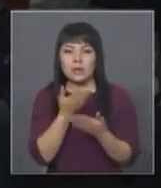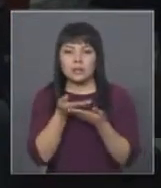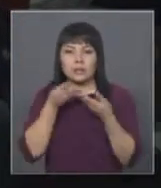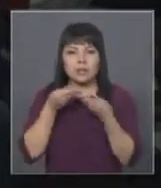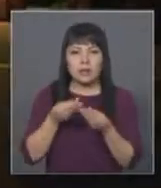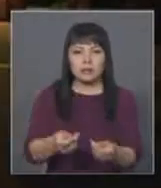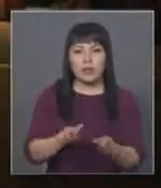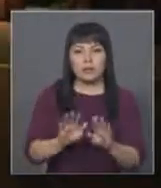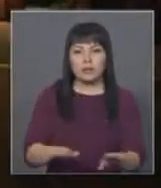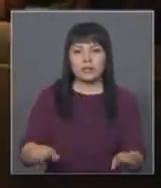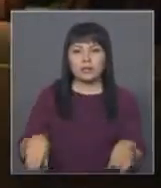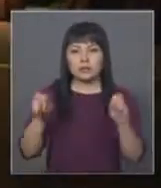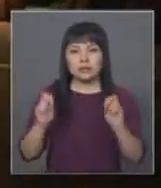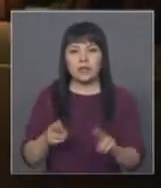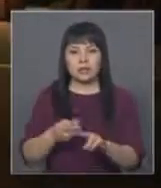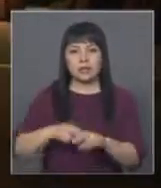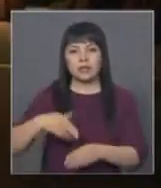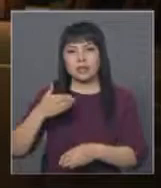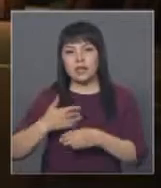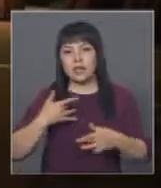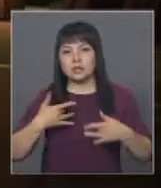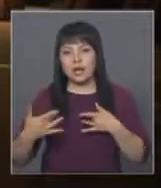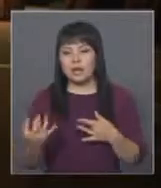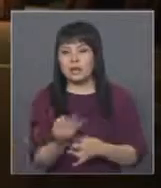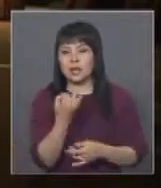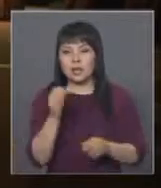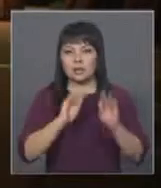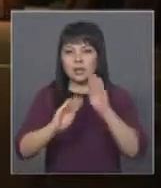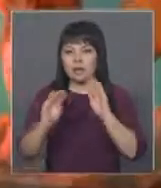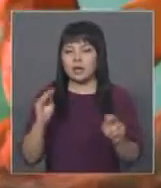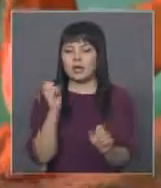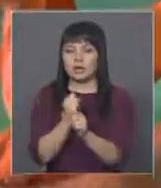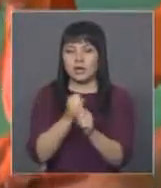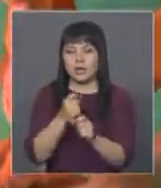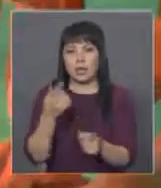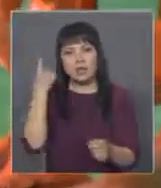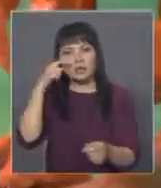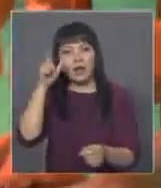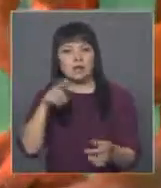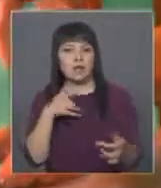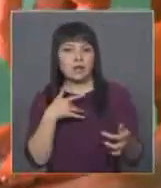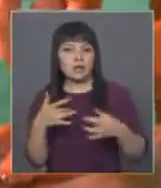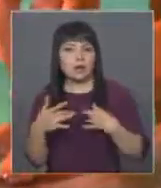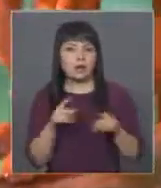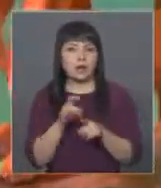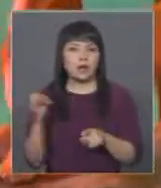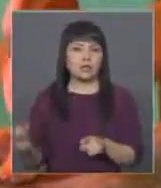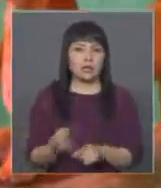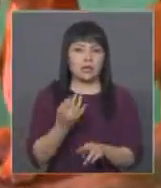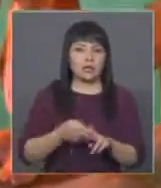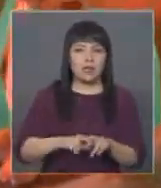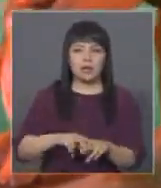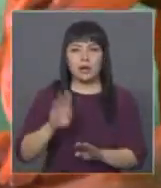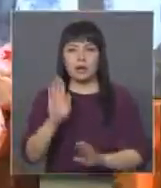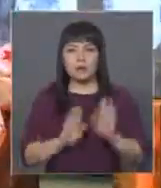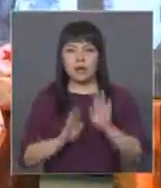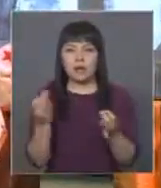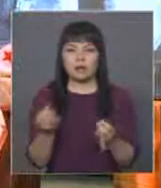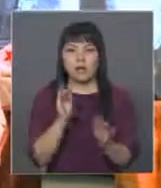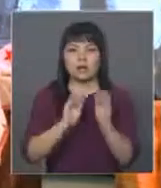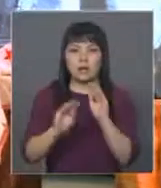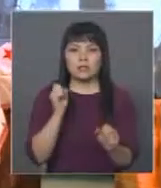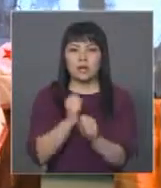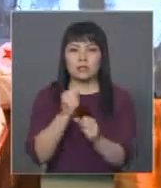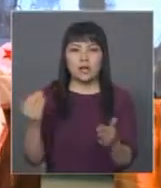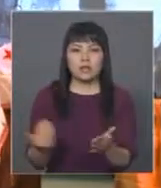емес. Ол үшін біраз сахналық жаңашылдықтар енгізілген. Актерлардың ойын әскери әуенін бейне көрсетілімен өрнектеліп отырды.